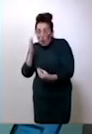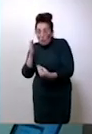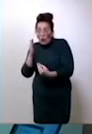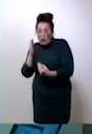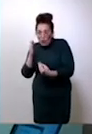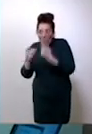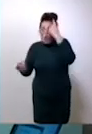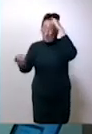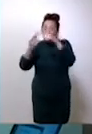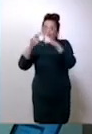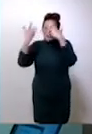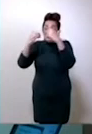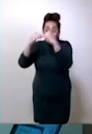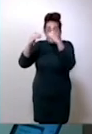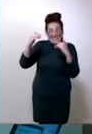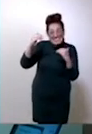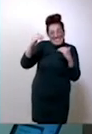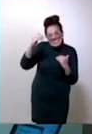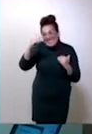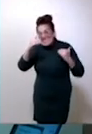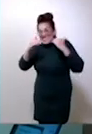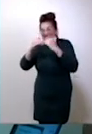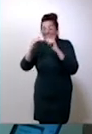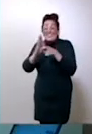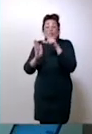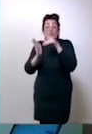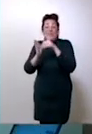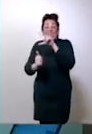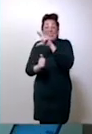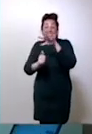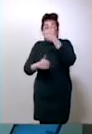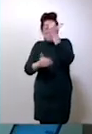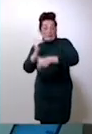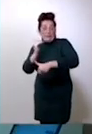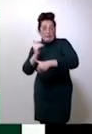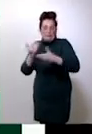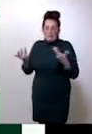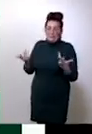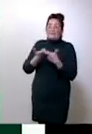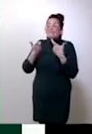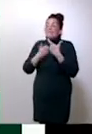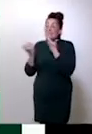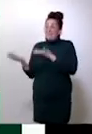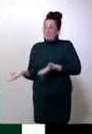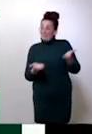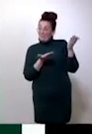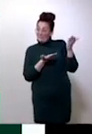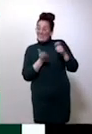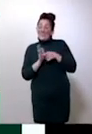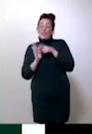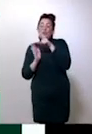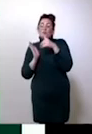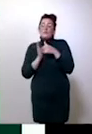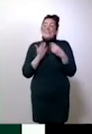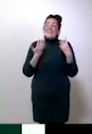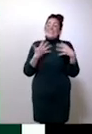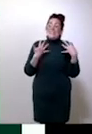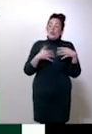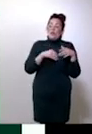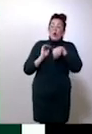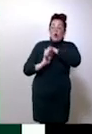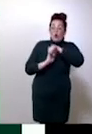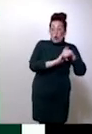objectif d'ici 2025. Et on constate sur cette carte, à gauche, le parc social en 2019, à droite, les projets qui